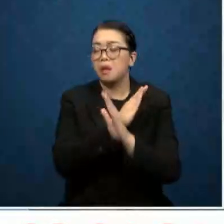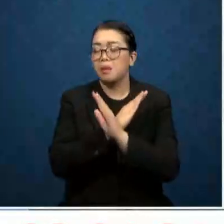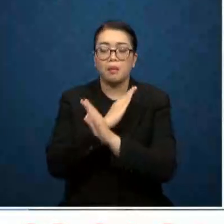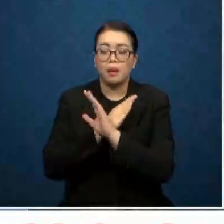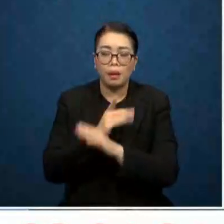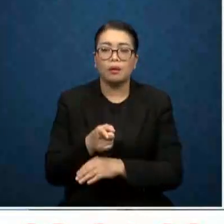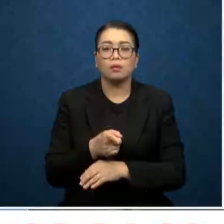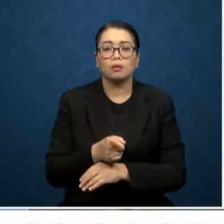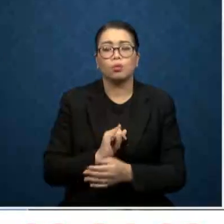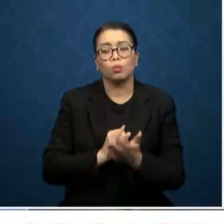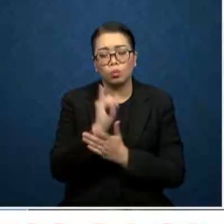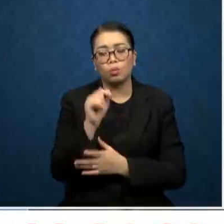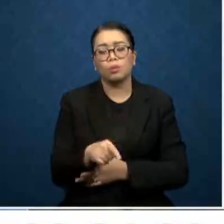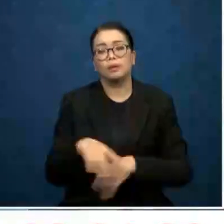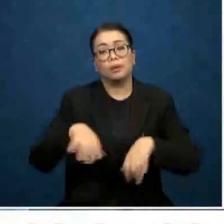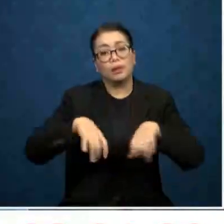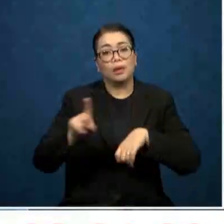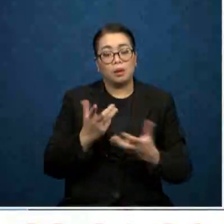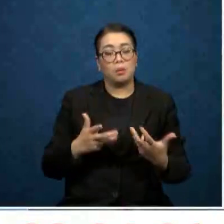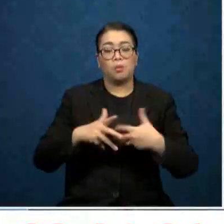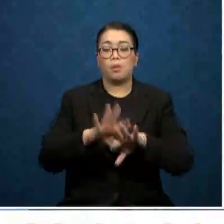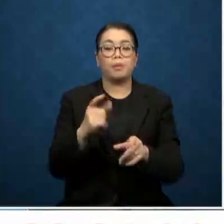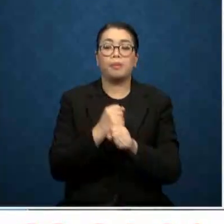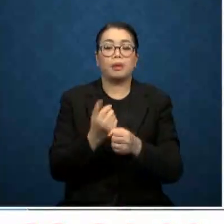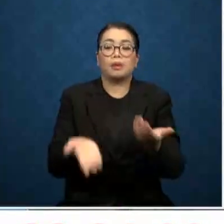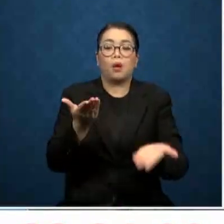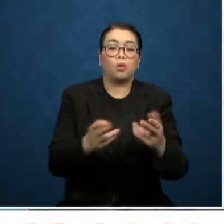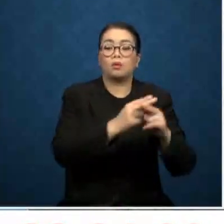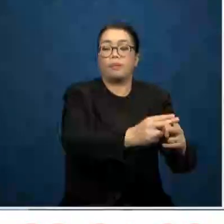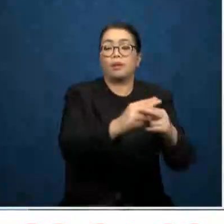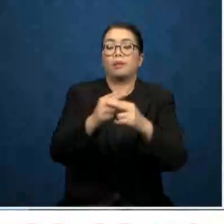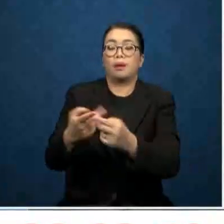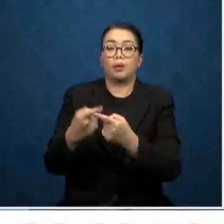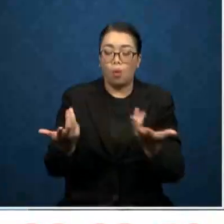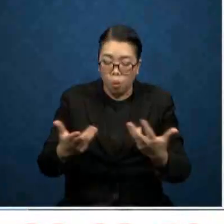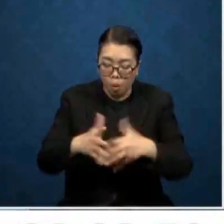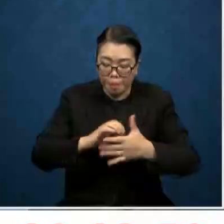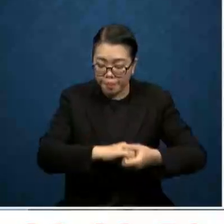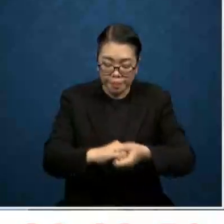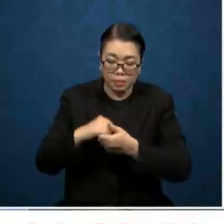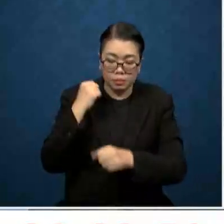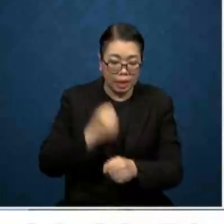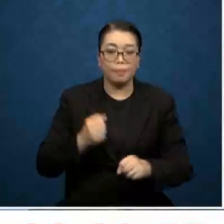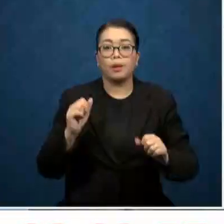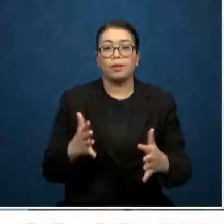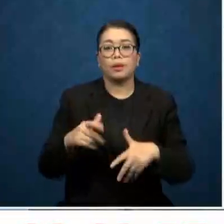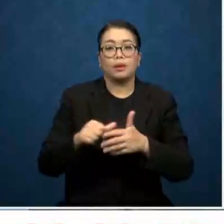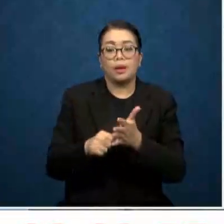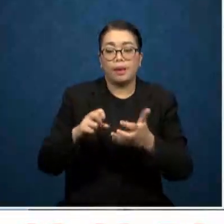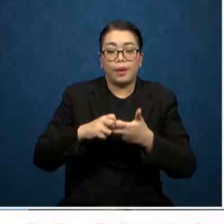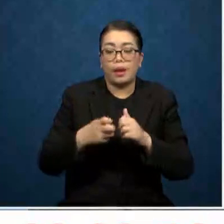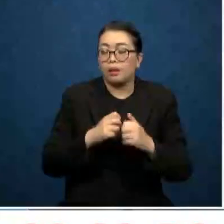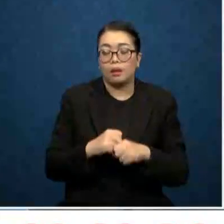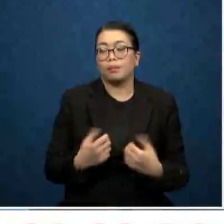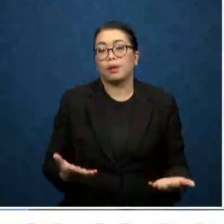ไรแล้วเราจะบริหารจัดการการเราจะแก้ไขปัญหาการจัดการน้ำเสียของชุมชนได้อย่างไรนะ